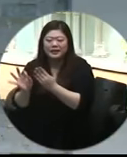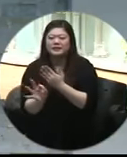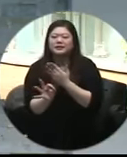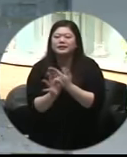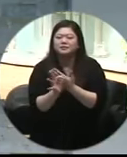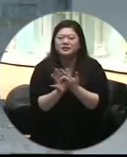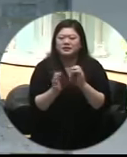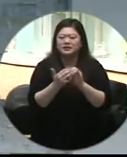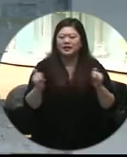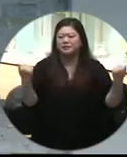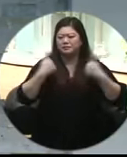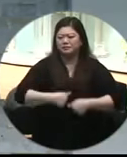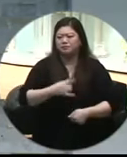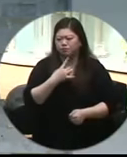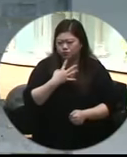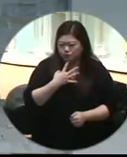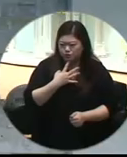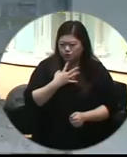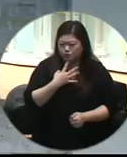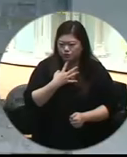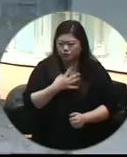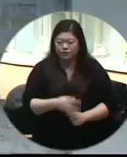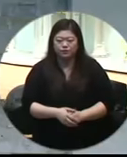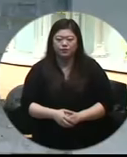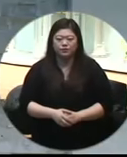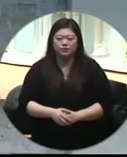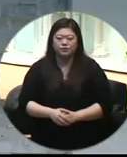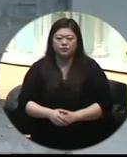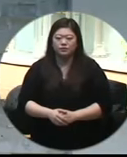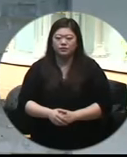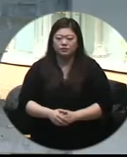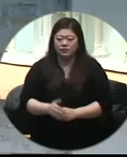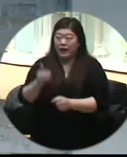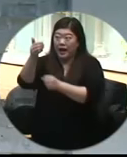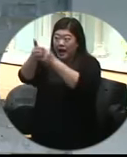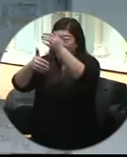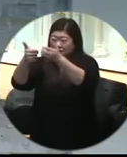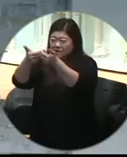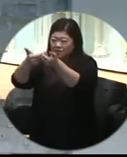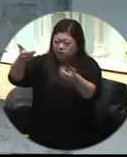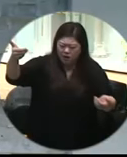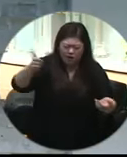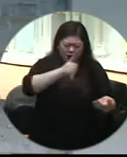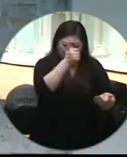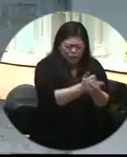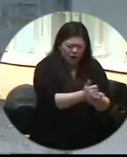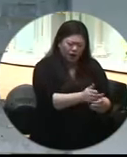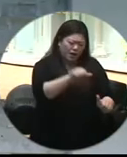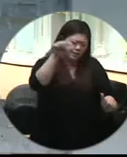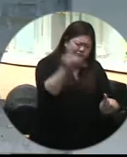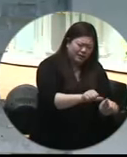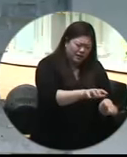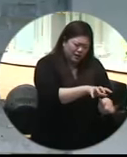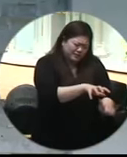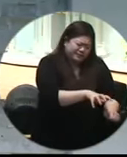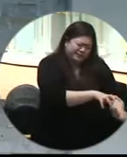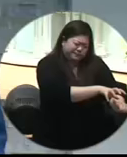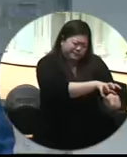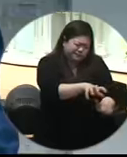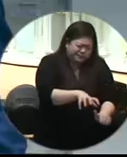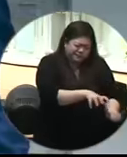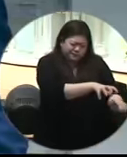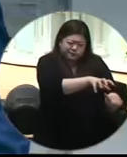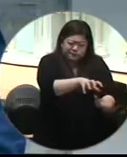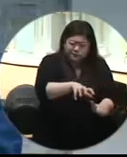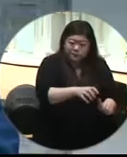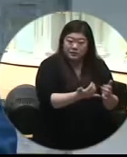창세기 3장 사건으로 하나님 떠나 제 가운데 사단 종으로 사다가 하나님 앞에 저주를 받아 모두 다